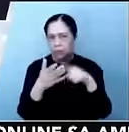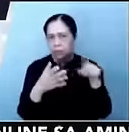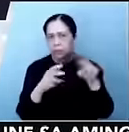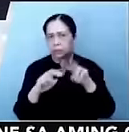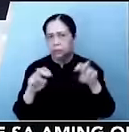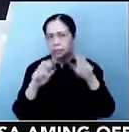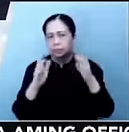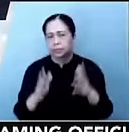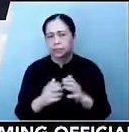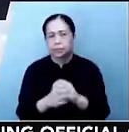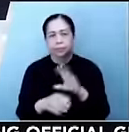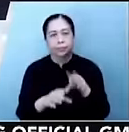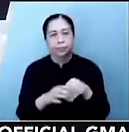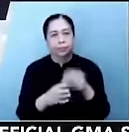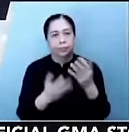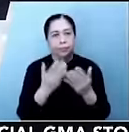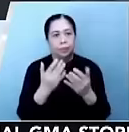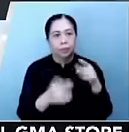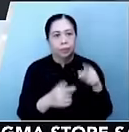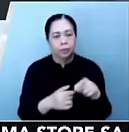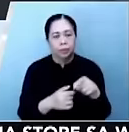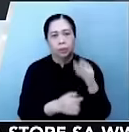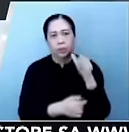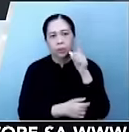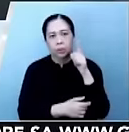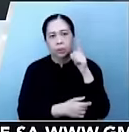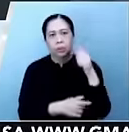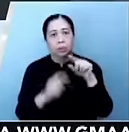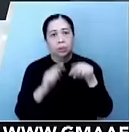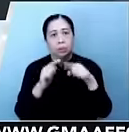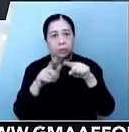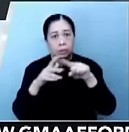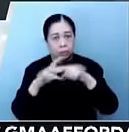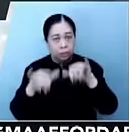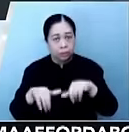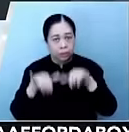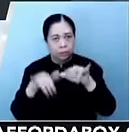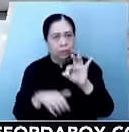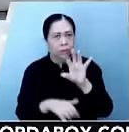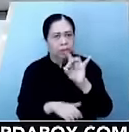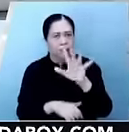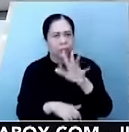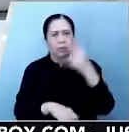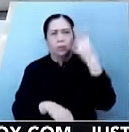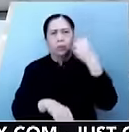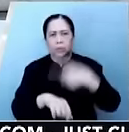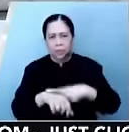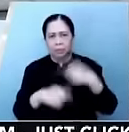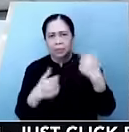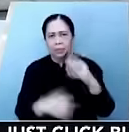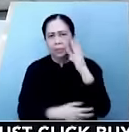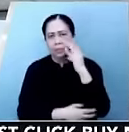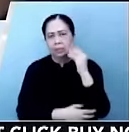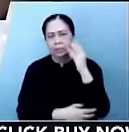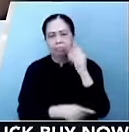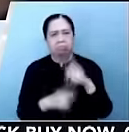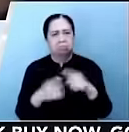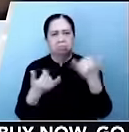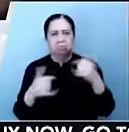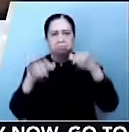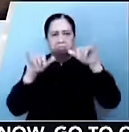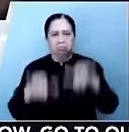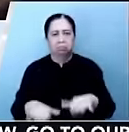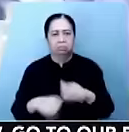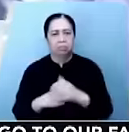Kabilang sa nasunugan si Luisa na 1985 pa, nakatira rito at 2 beses na nasunugan sa lugar. Pero dito pa rin mananatili. Wala po